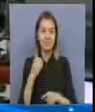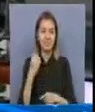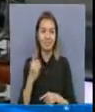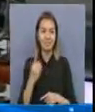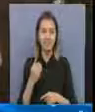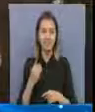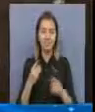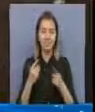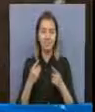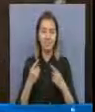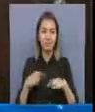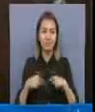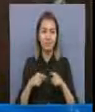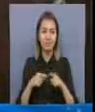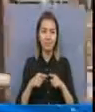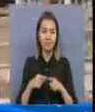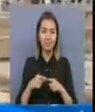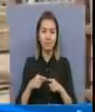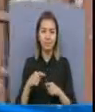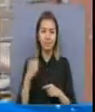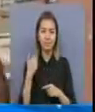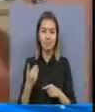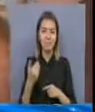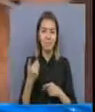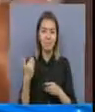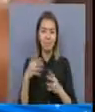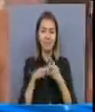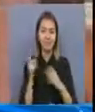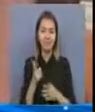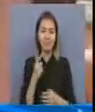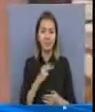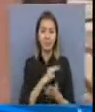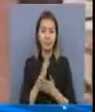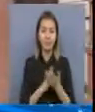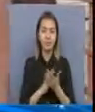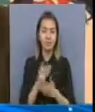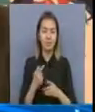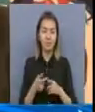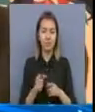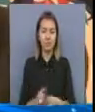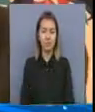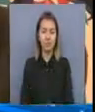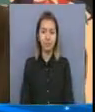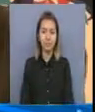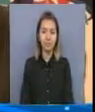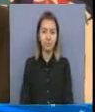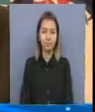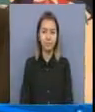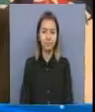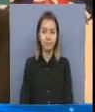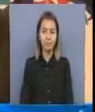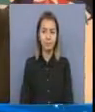революция бірқатар салаларға түбегейлі өзгерісі әкелмек. Олардың қатарында ауыл шаруашылығы саласына үлкен міндет артылып отыр. У нас твердый